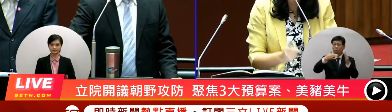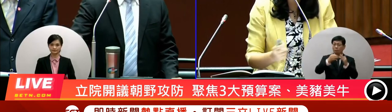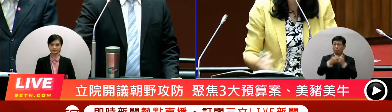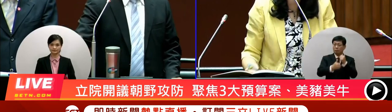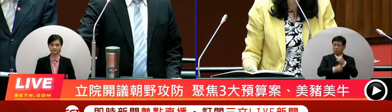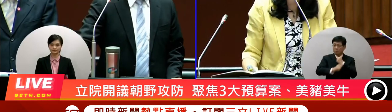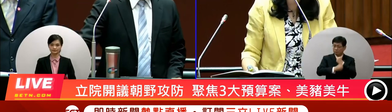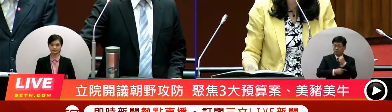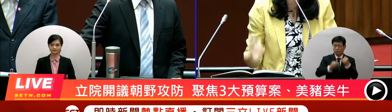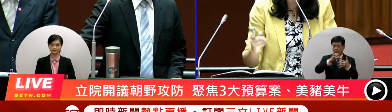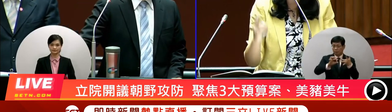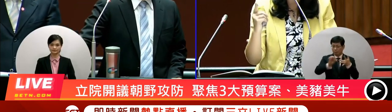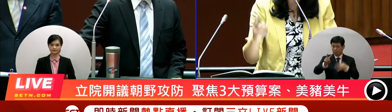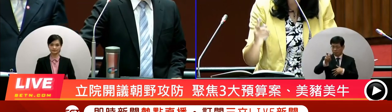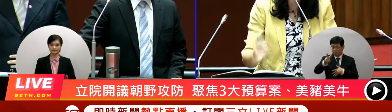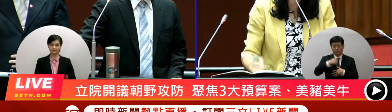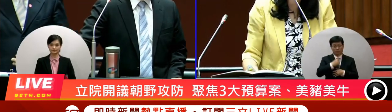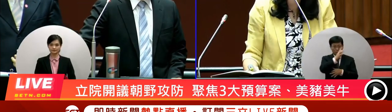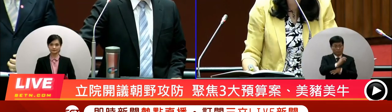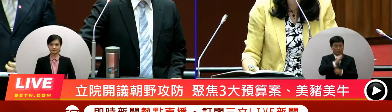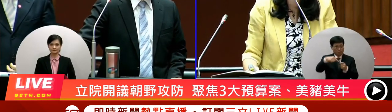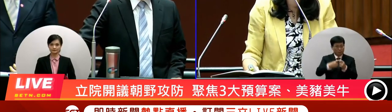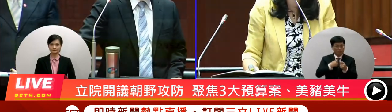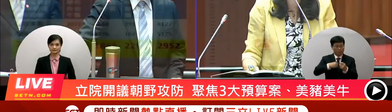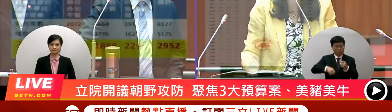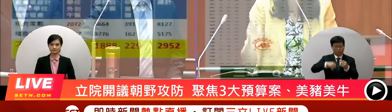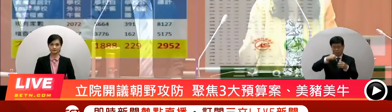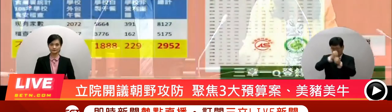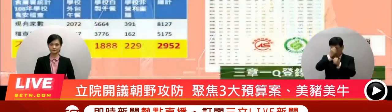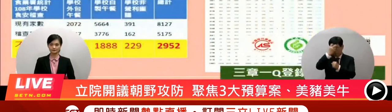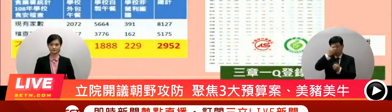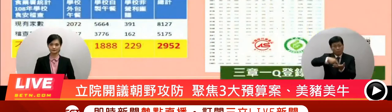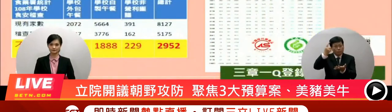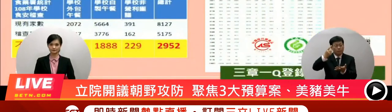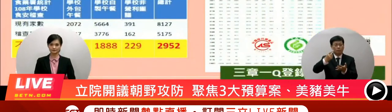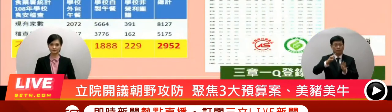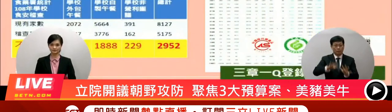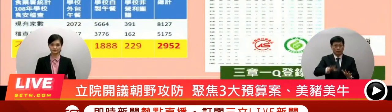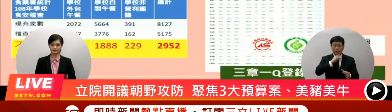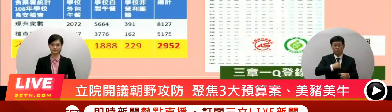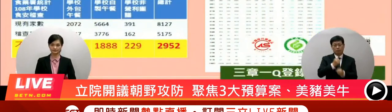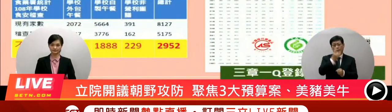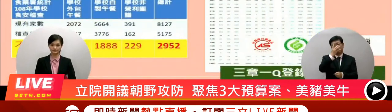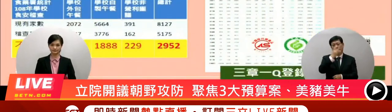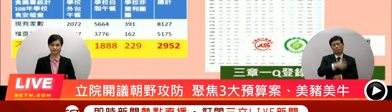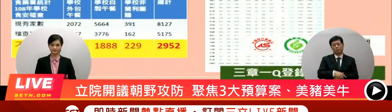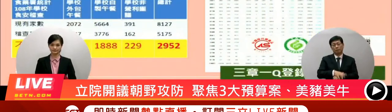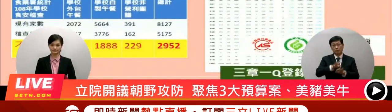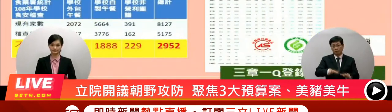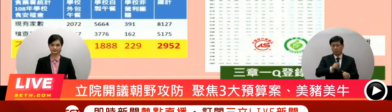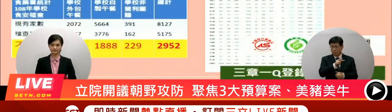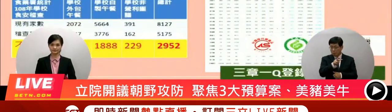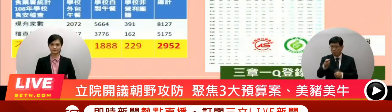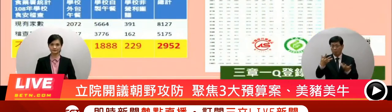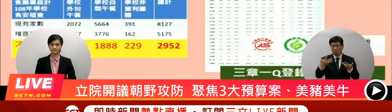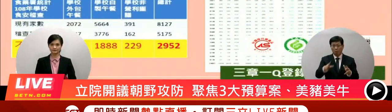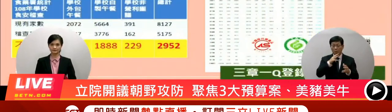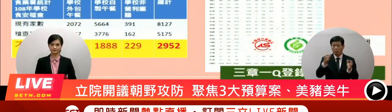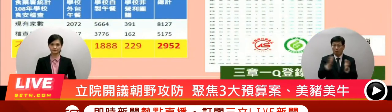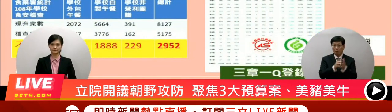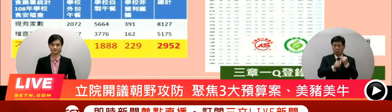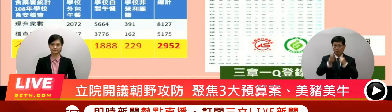法第22条是有规定，每学年至少抽查一次学校的食安，目前是做不到。我们今天看到现有家数总共加起